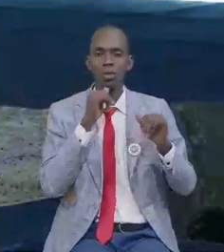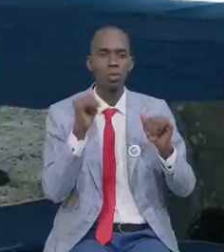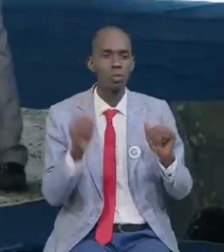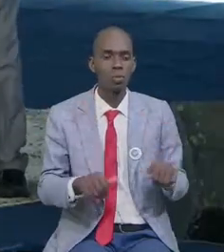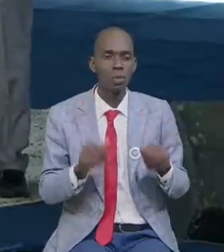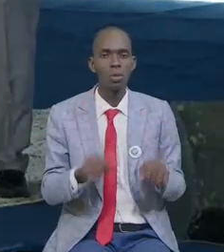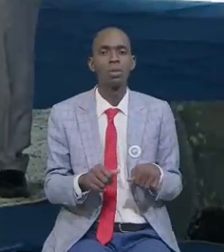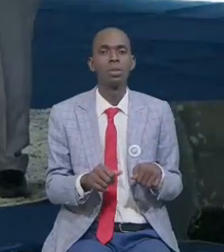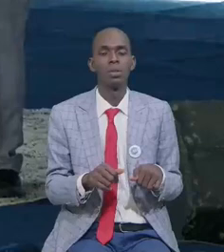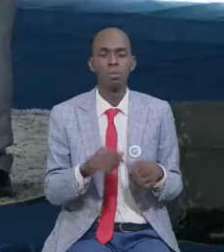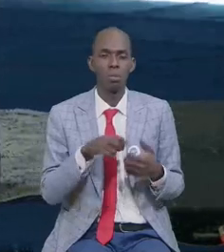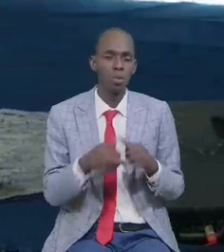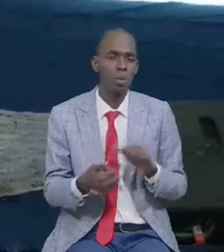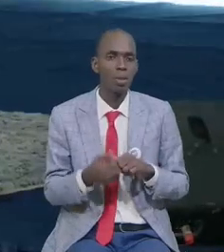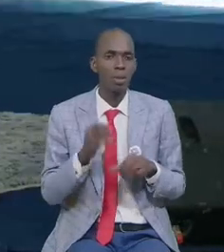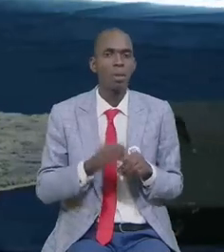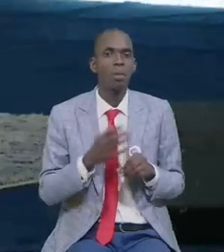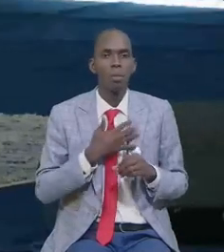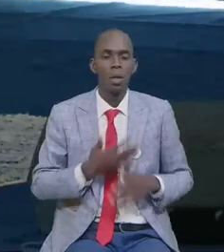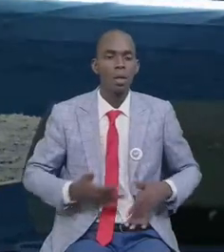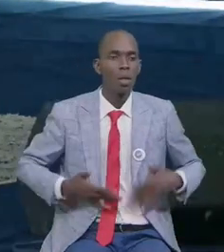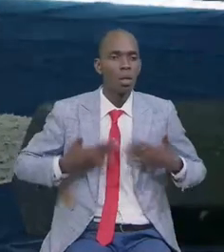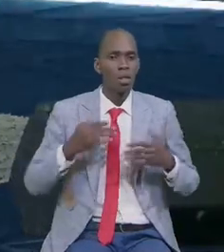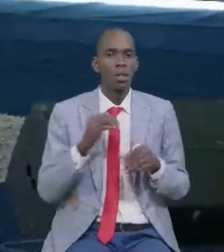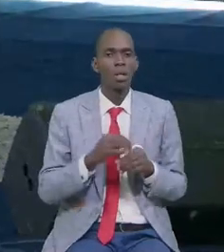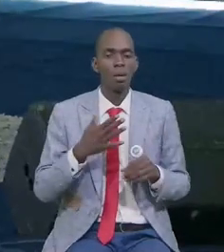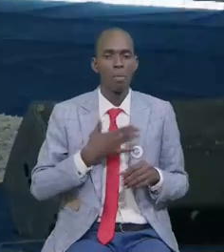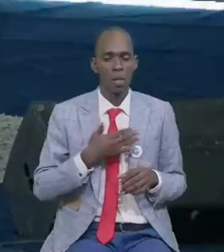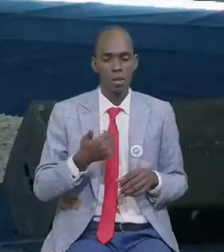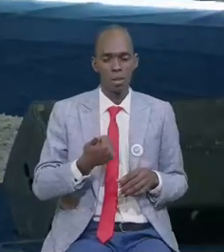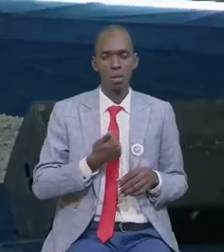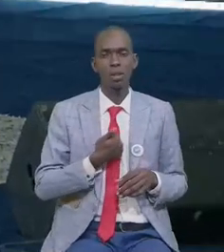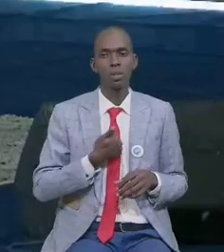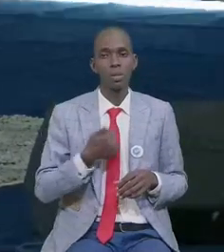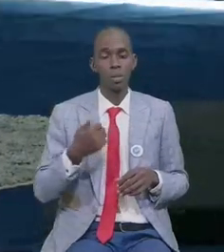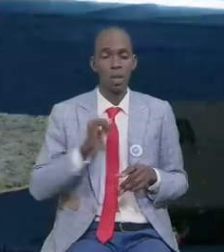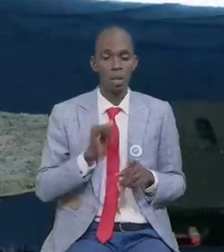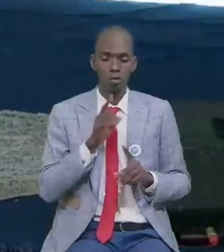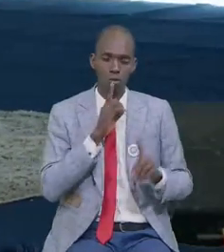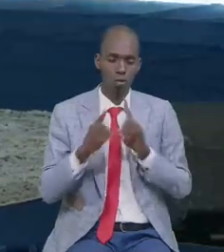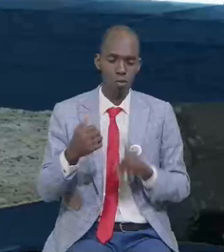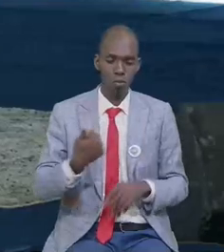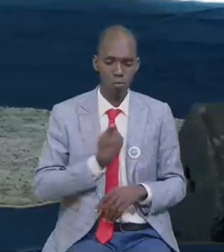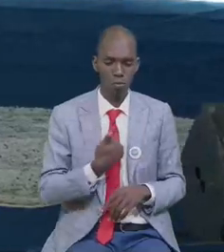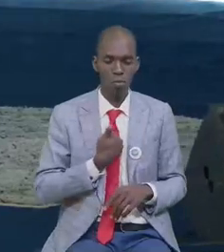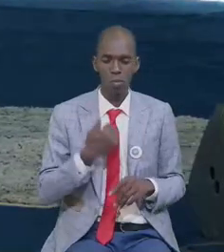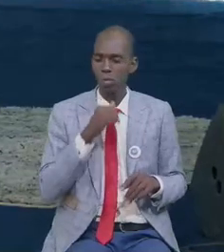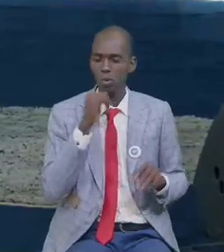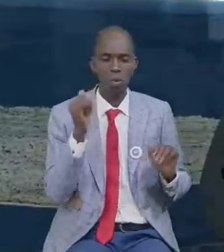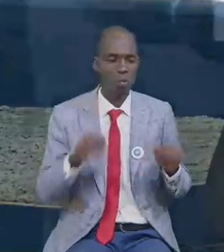J'ai le syndrome d'impossibilité dans ma vie, dans mes soliloques. Je me parle à moi-même.